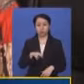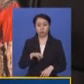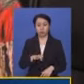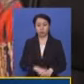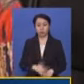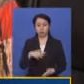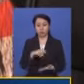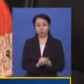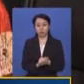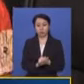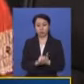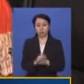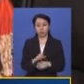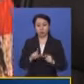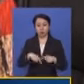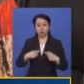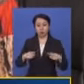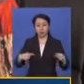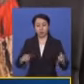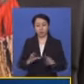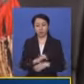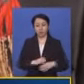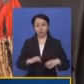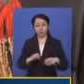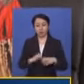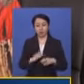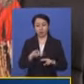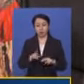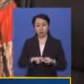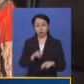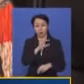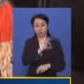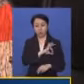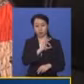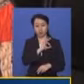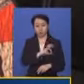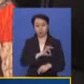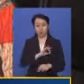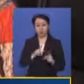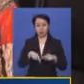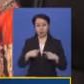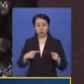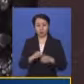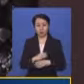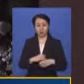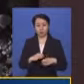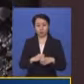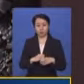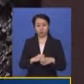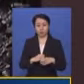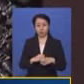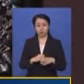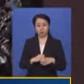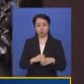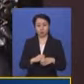занимаюсь декорированием различных предметов которые используются и из подручных материалов вообще-то